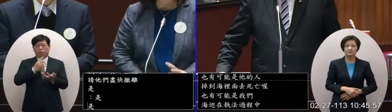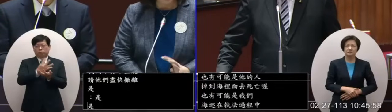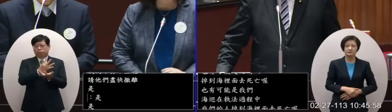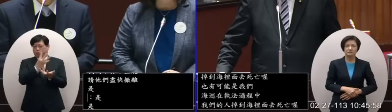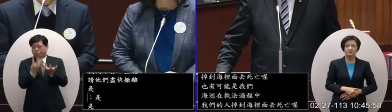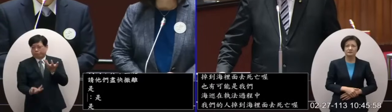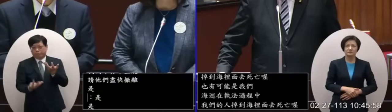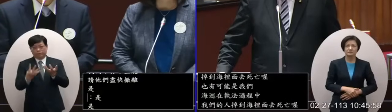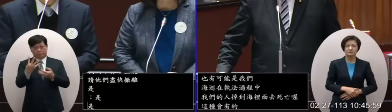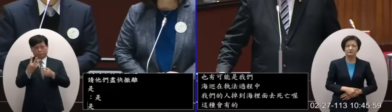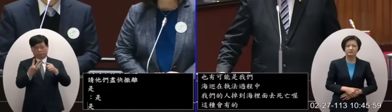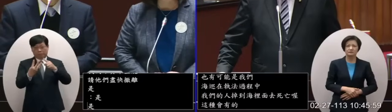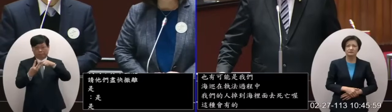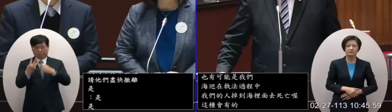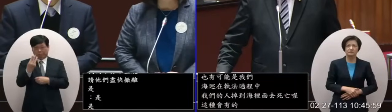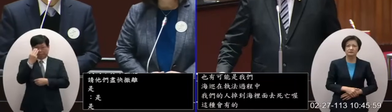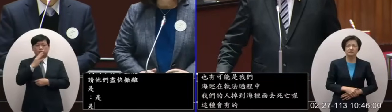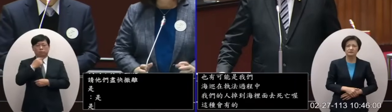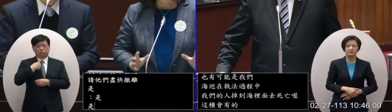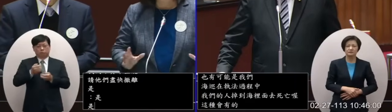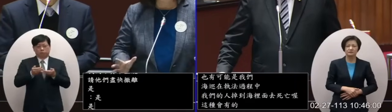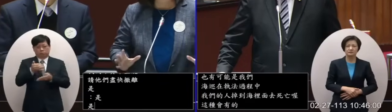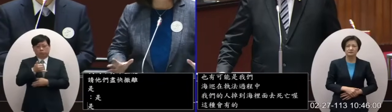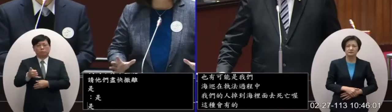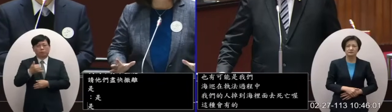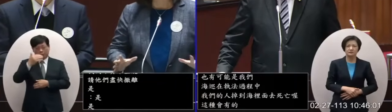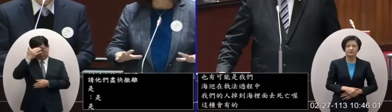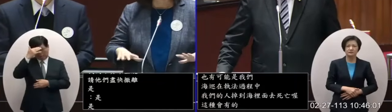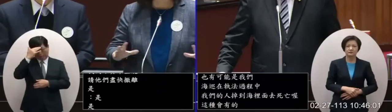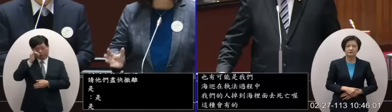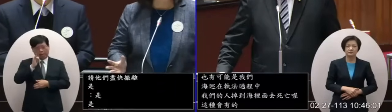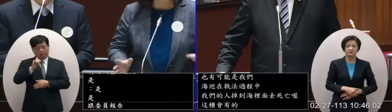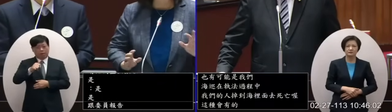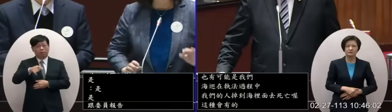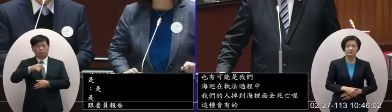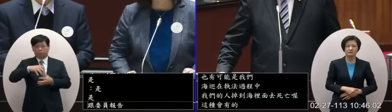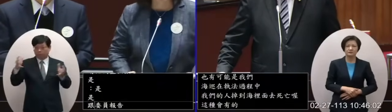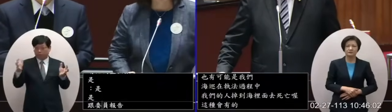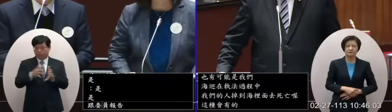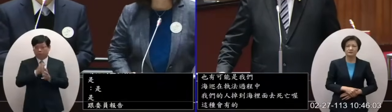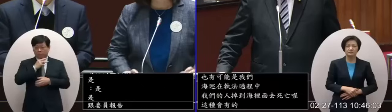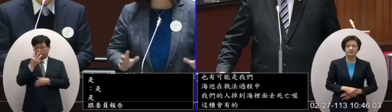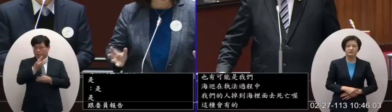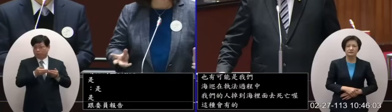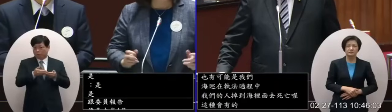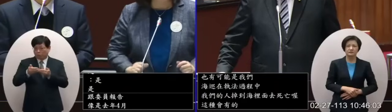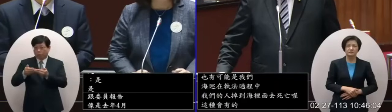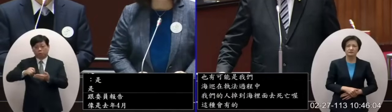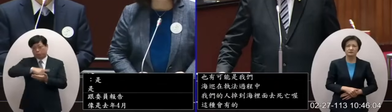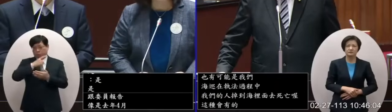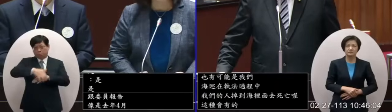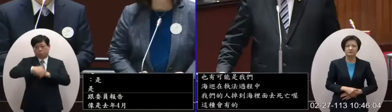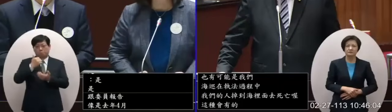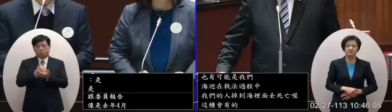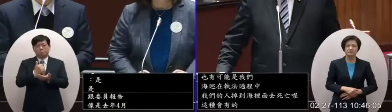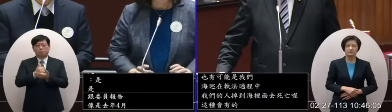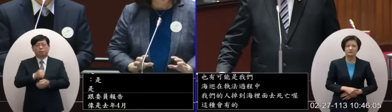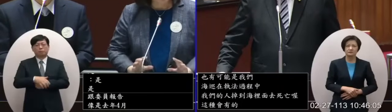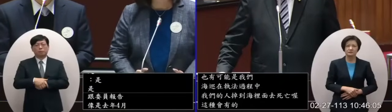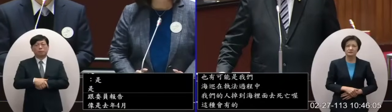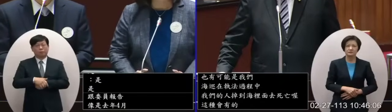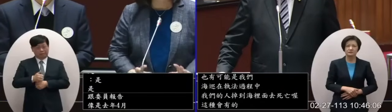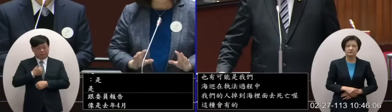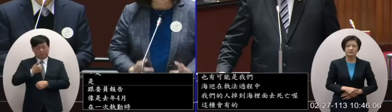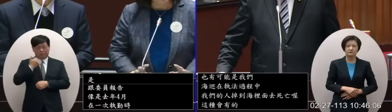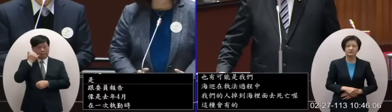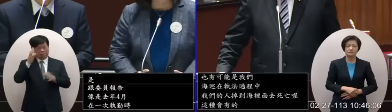位，其中有三位就是我们的船员。那好在那个时候总数是三艘船，所以全部都救得起来。所以